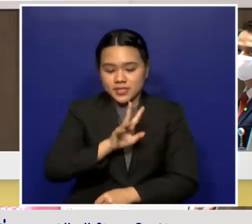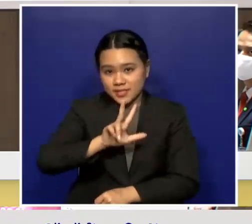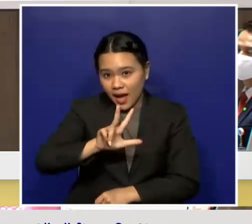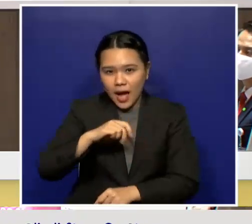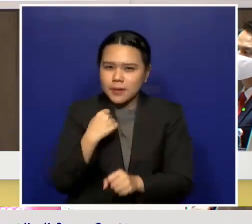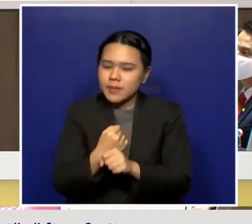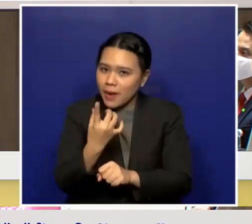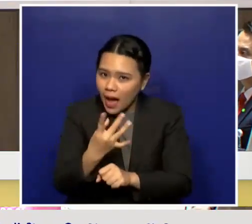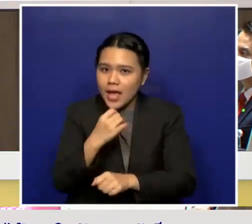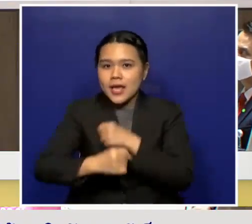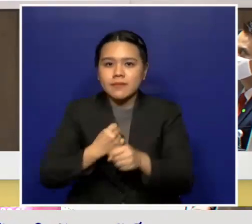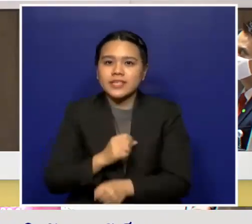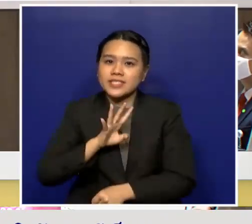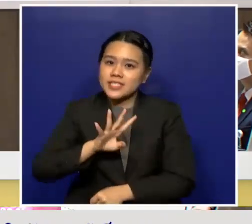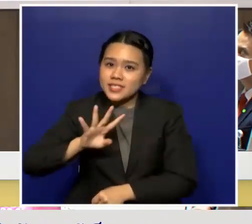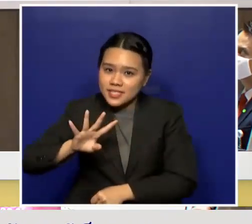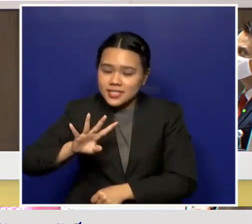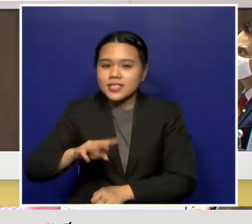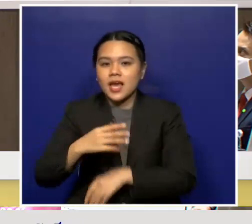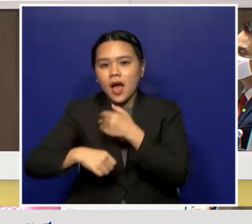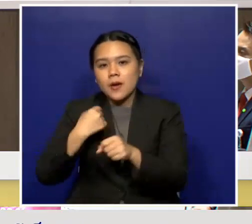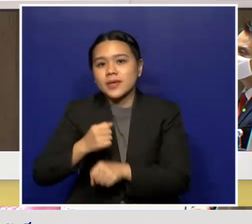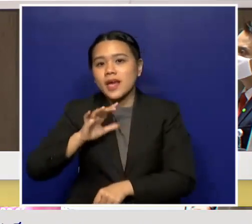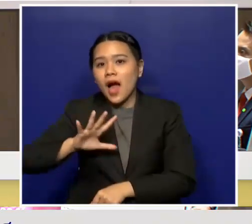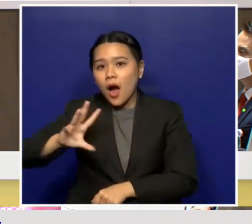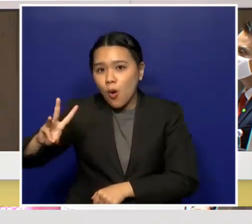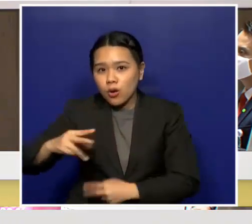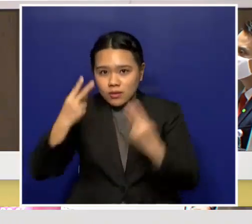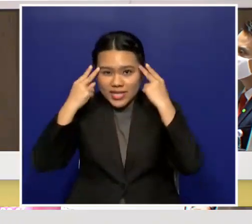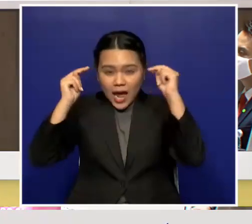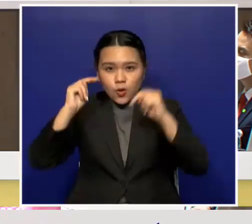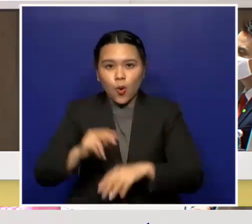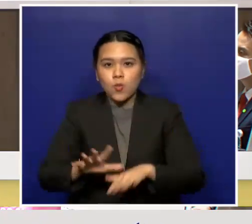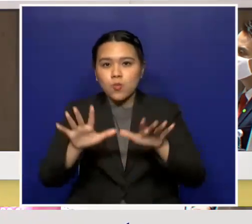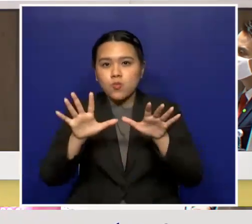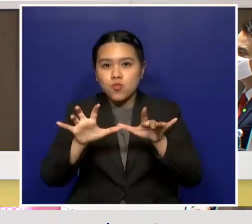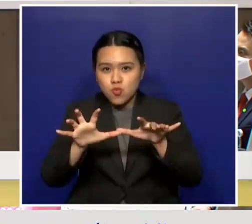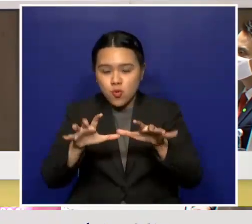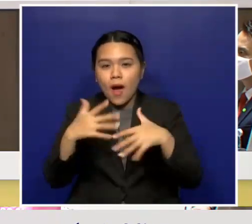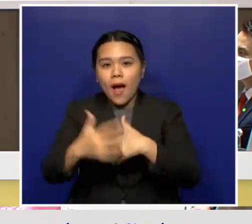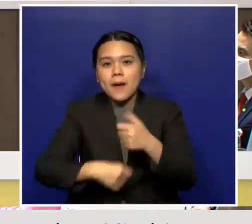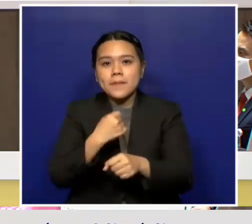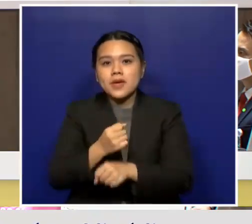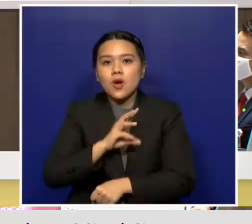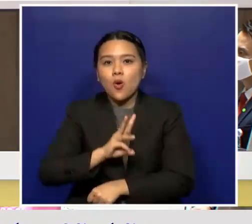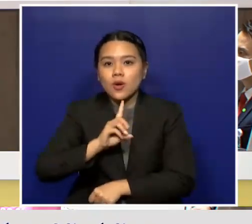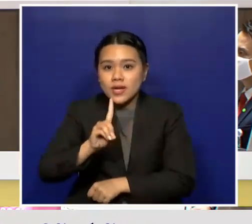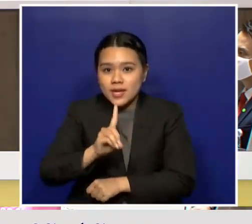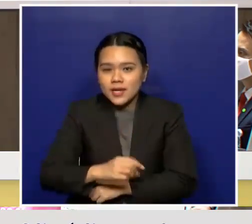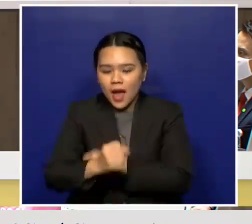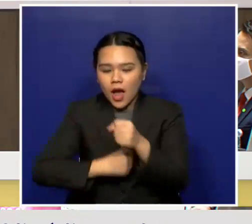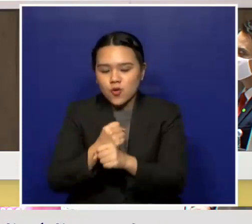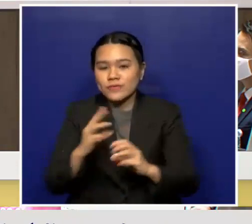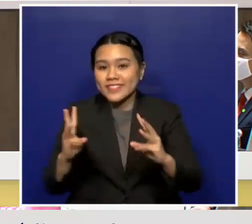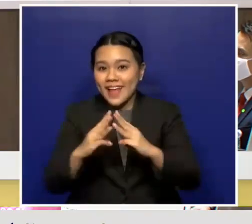างปี44แล้วก็มาอ้างปี56ยุคนายกยิ่งลักษณ์นะครับแล้วก็ปี61ต่ออายุสัญญาให้สบายใจ